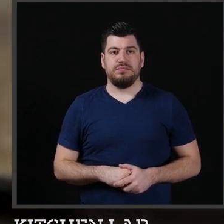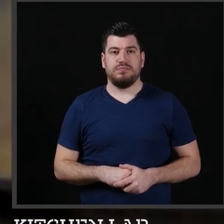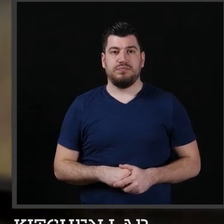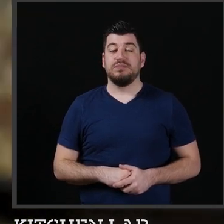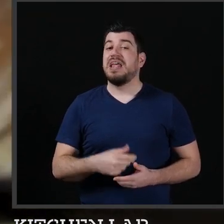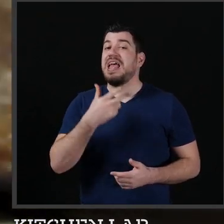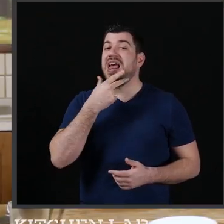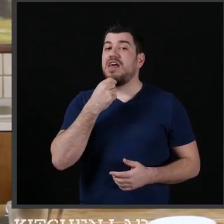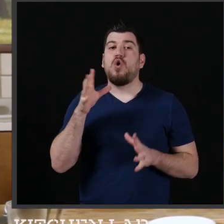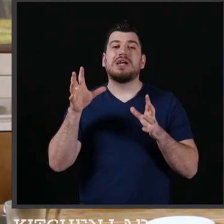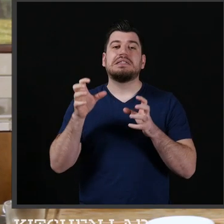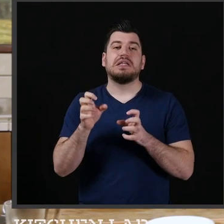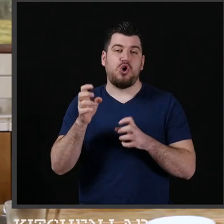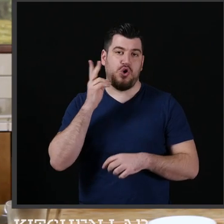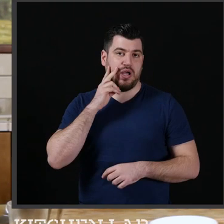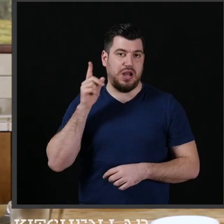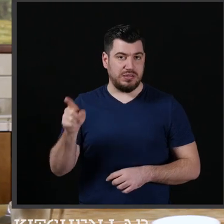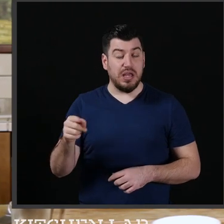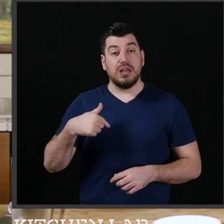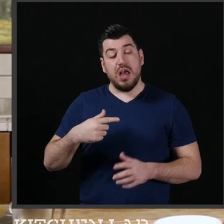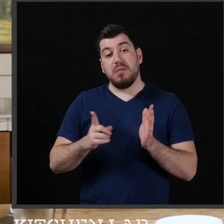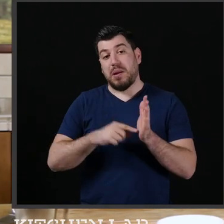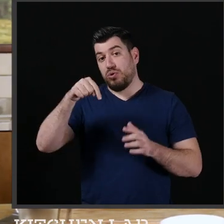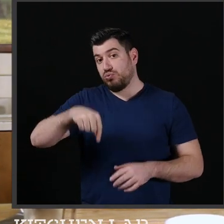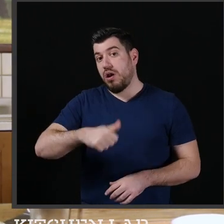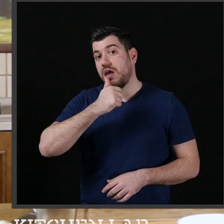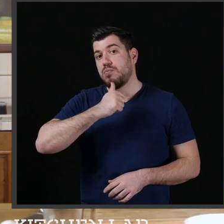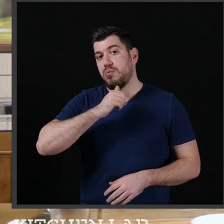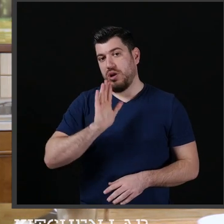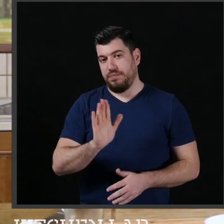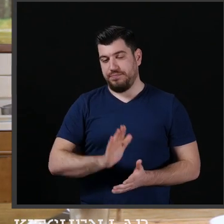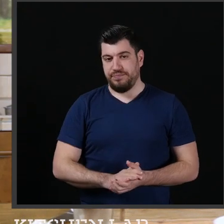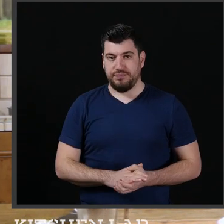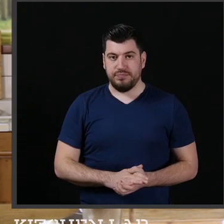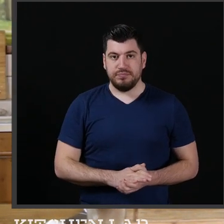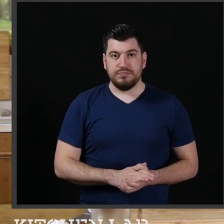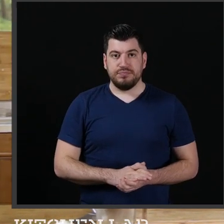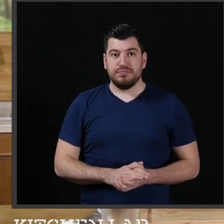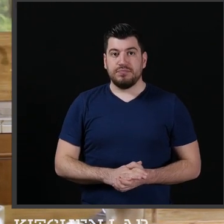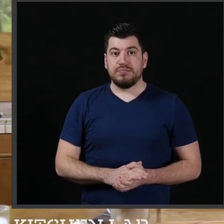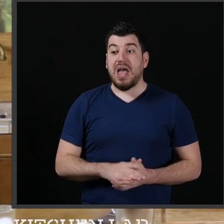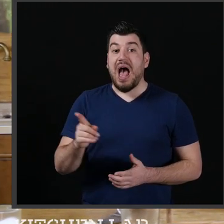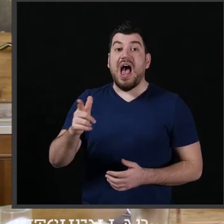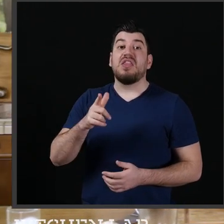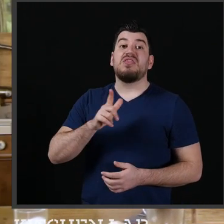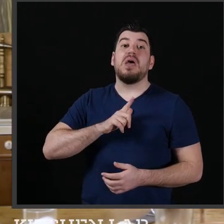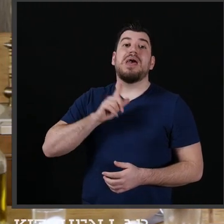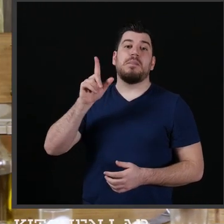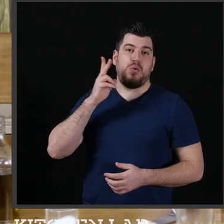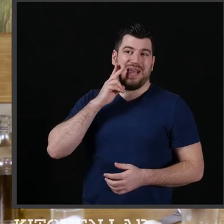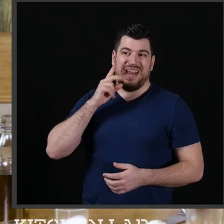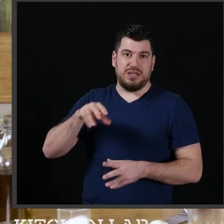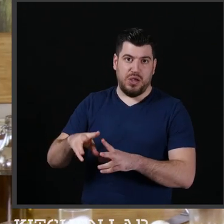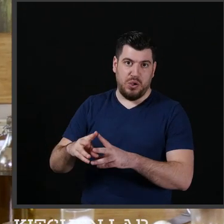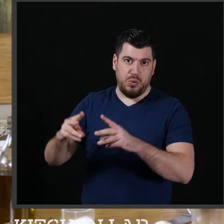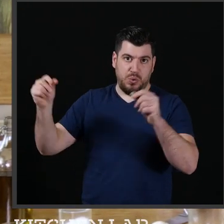Λευκό ξηρό κρασί και τώρα πρέπει να είστε υπομονετικοί. Σε περίπτωση όπου δεν περιμένουμε να εξατμιστεί το κρασάκι, καλύτερα να μην το βάλουμε.